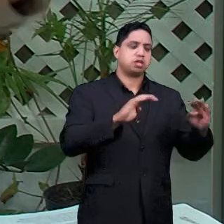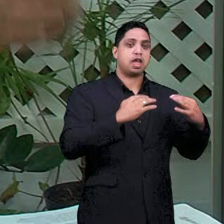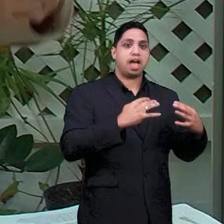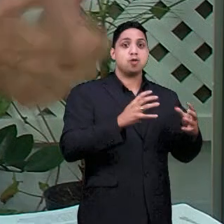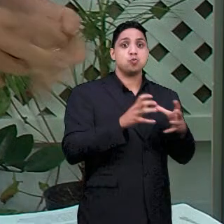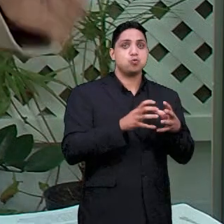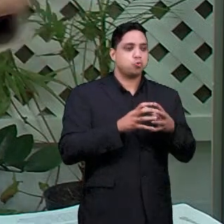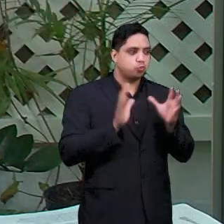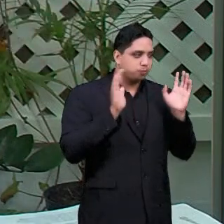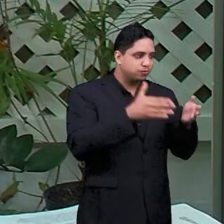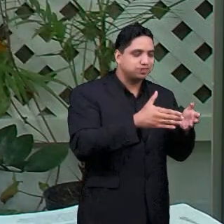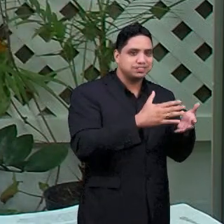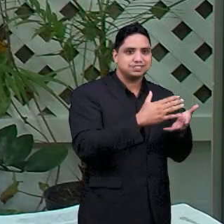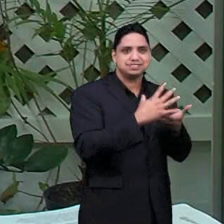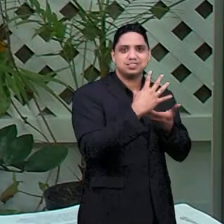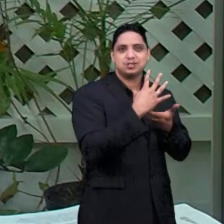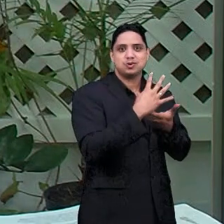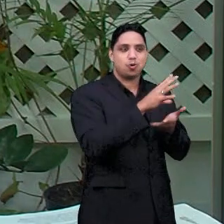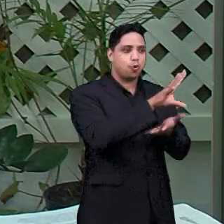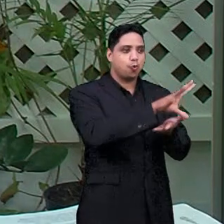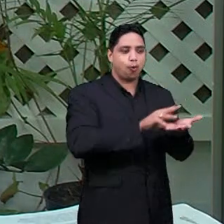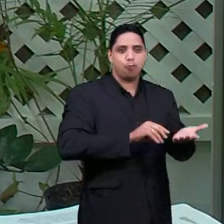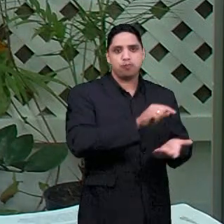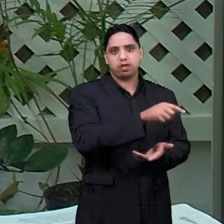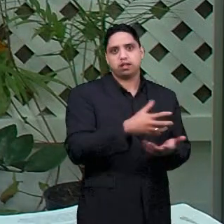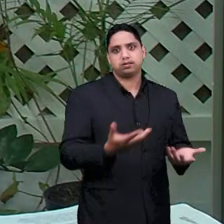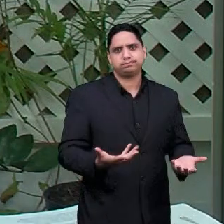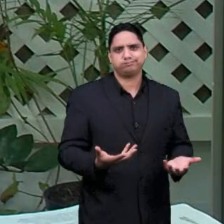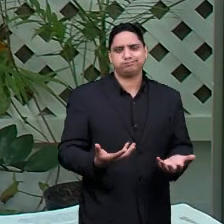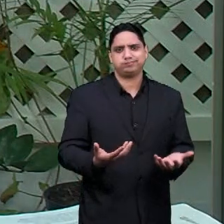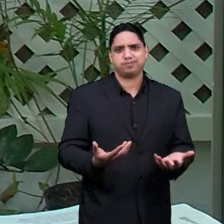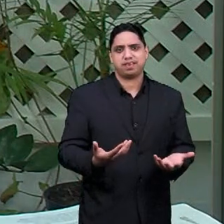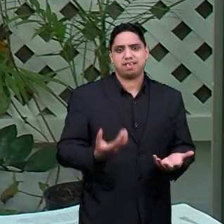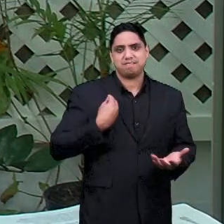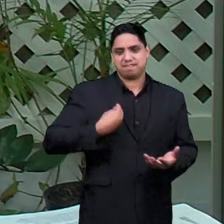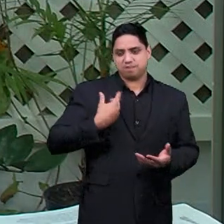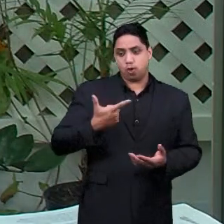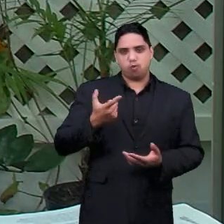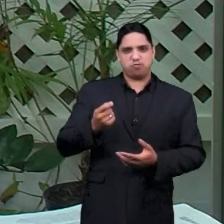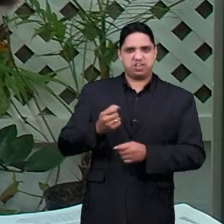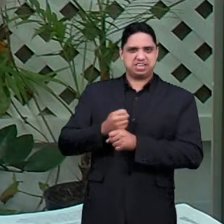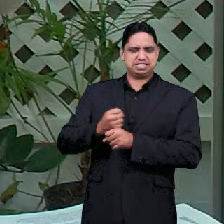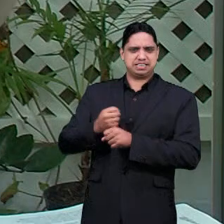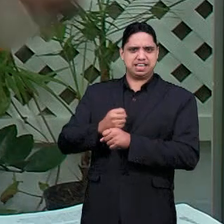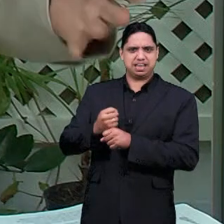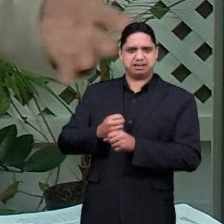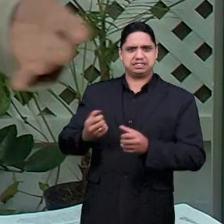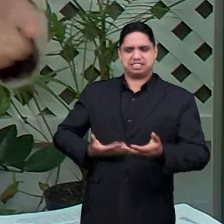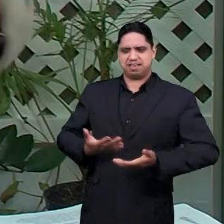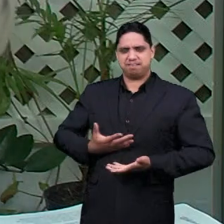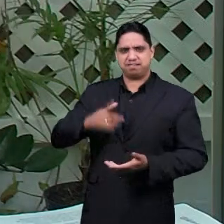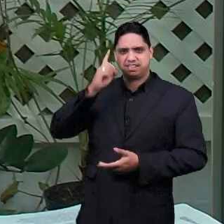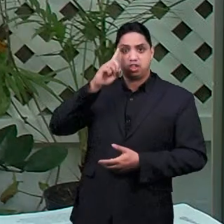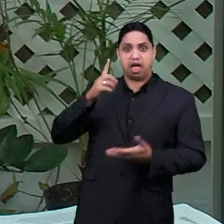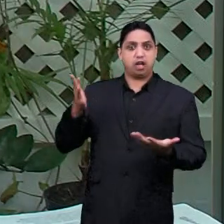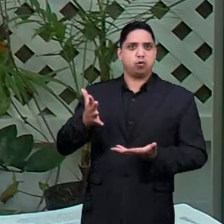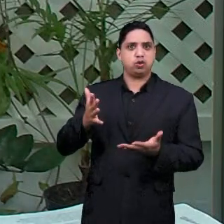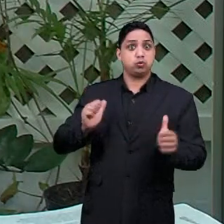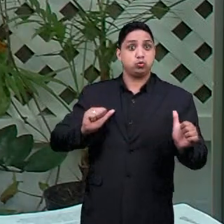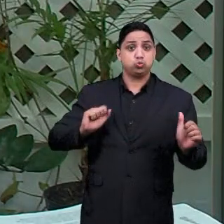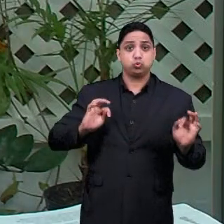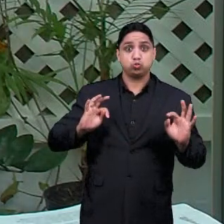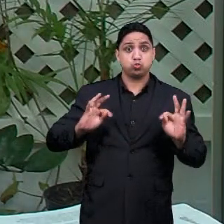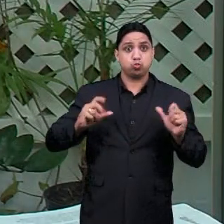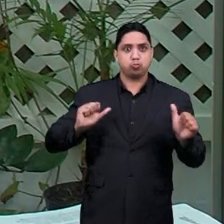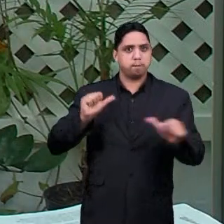a une autre vérité, il y a un groupe qui va derrière lui de cette vérité. Il a vécu 20 ans dans le mensonge, maintenant il y a une grande vérité.